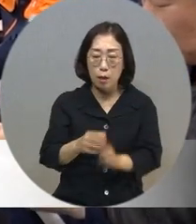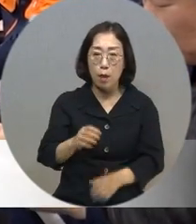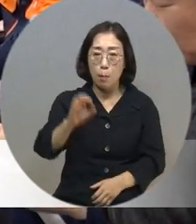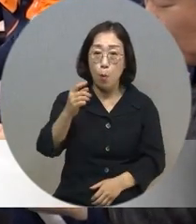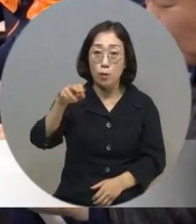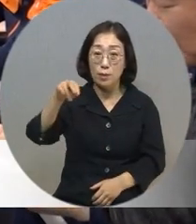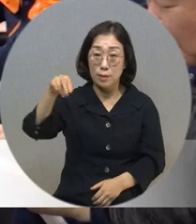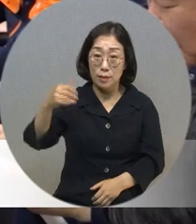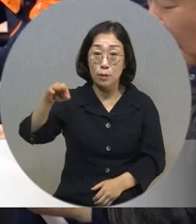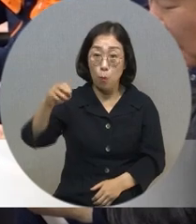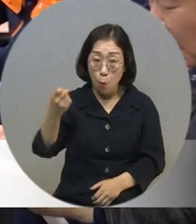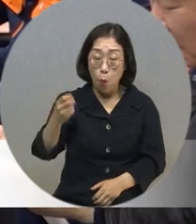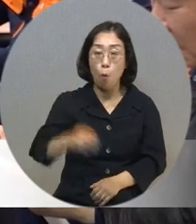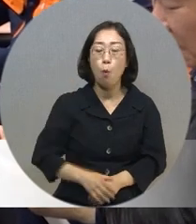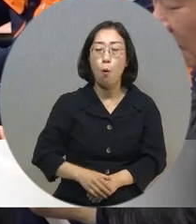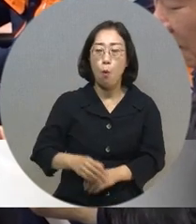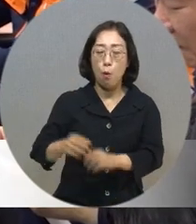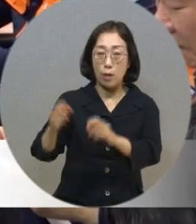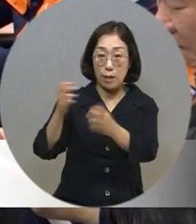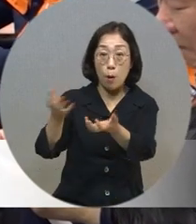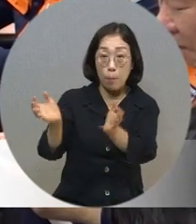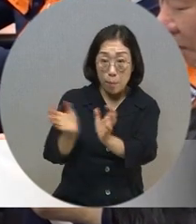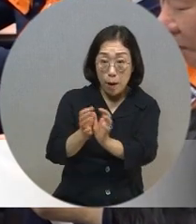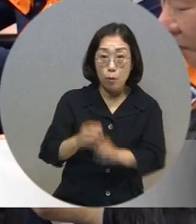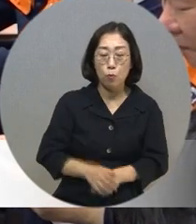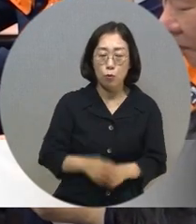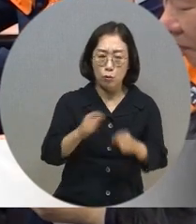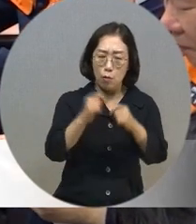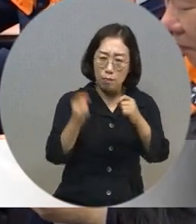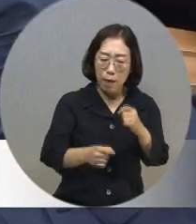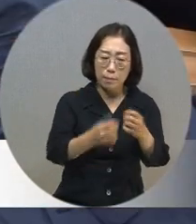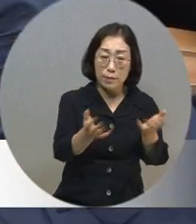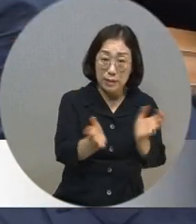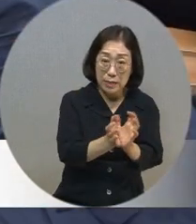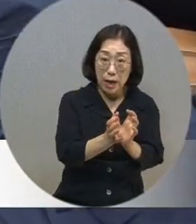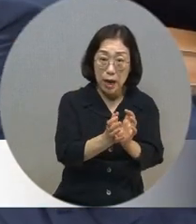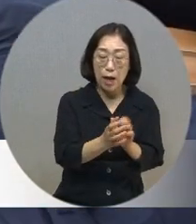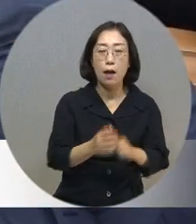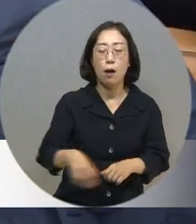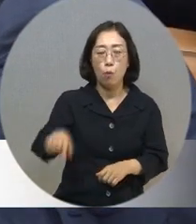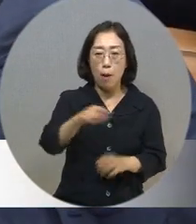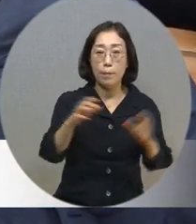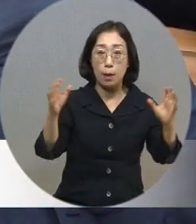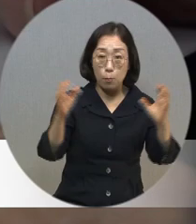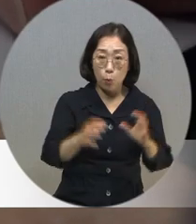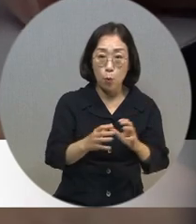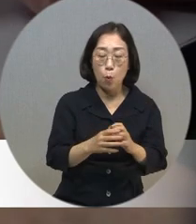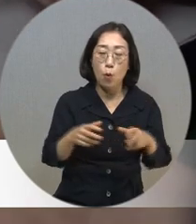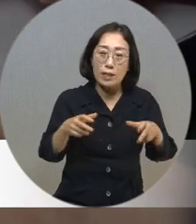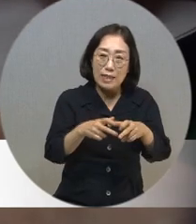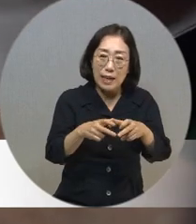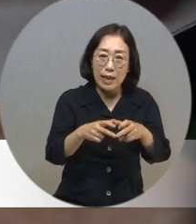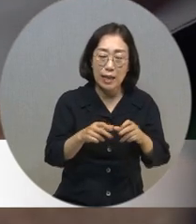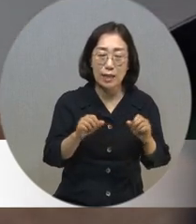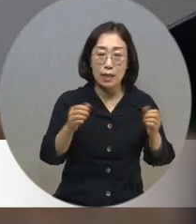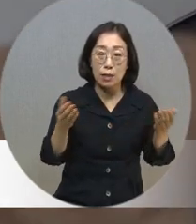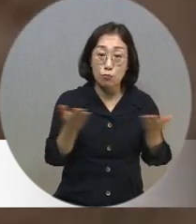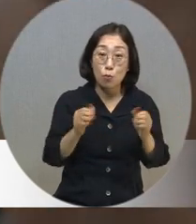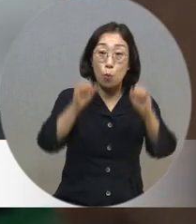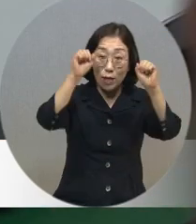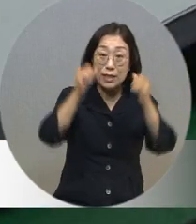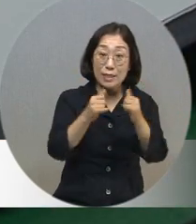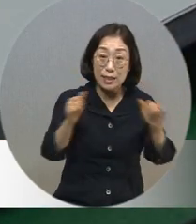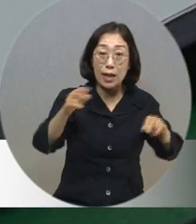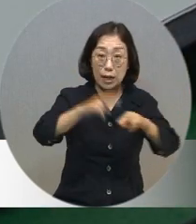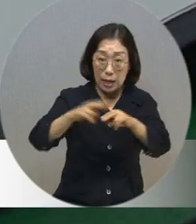테크 한국 장애인 고용공단 전남지사가 모여 장애인 체육 선수의 채용과 안정적 취업 지원을